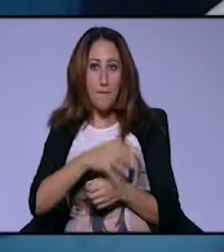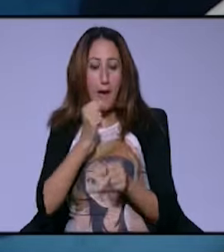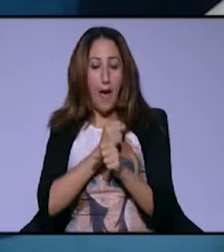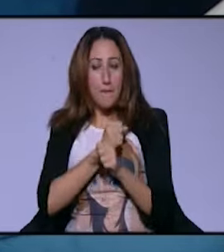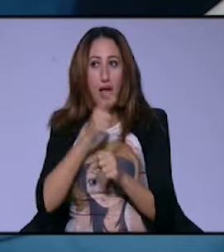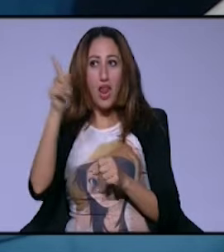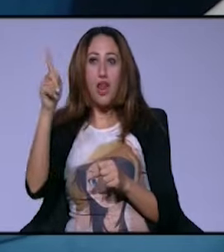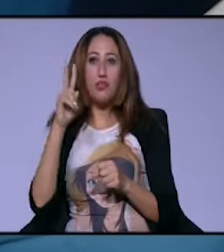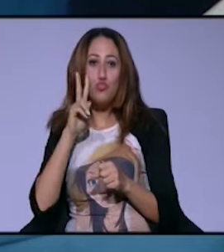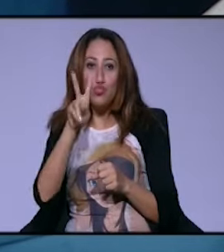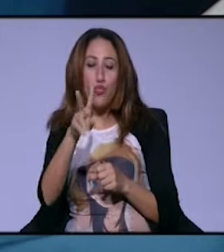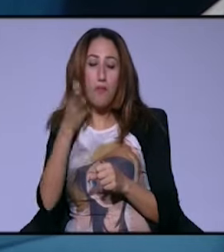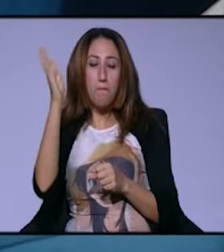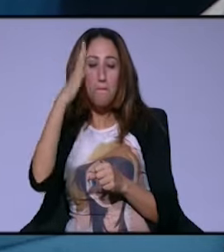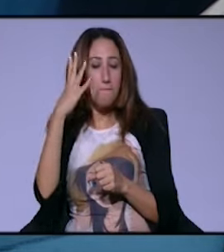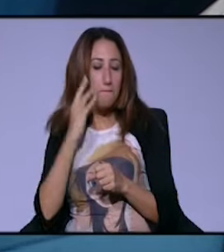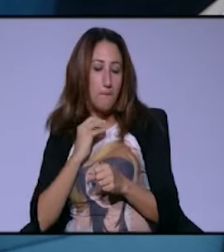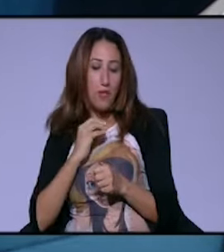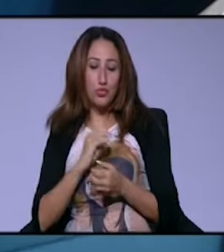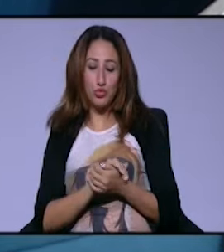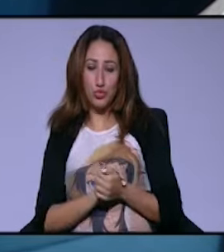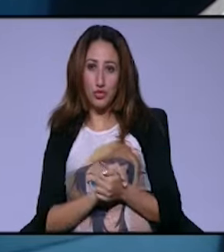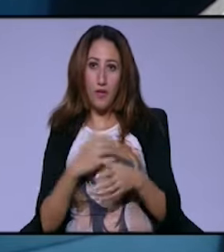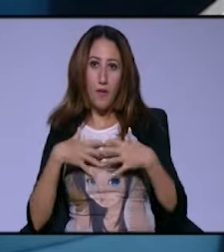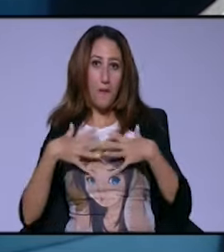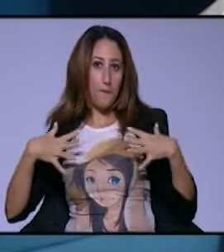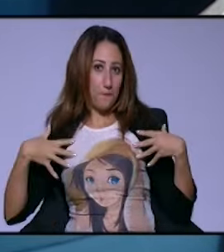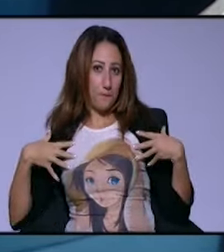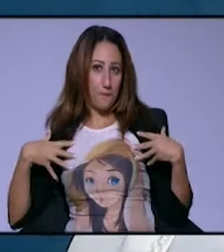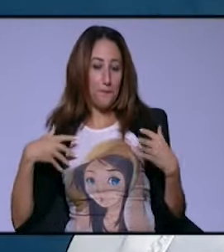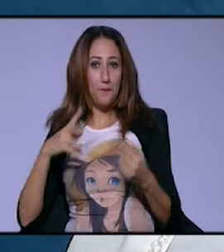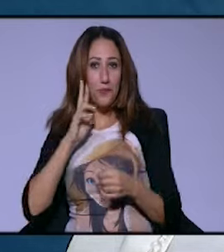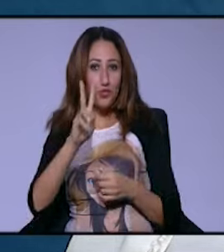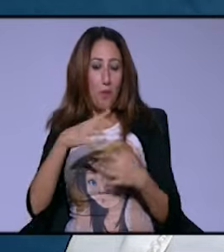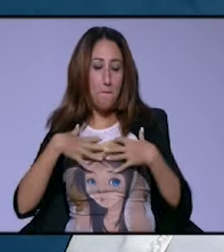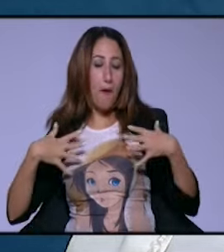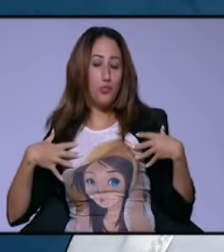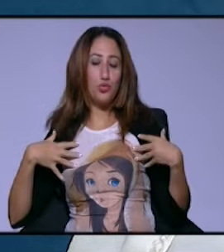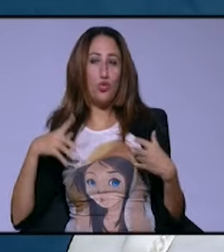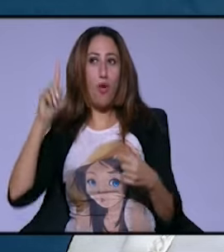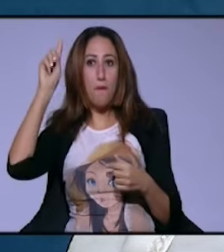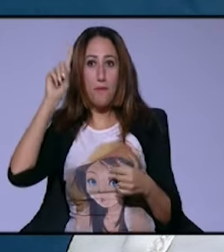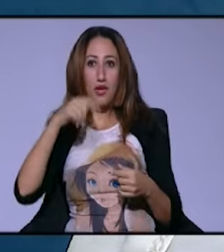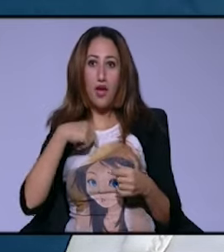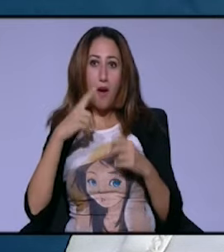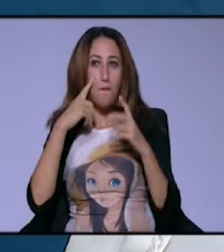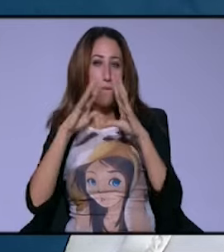الحاجة اللي تلقى كده سرور كده ورحب بيك سيدنا النبي. فبيوحشني